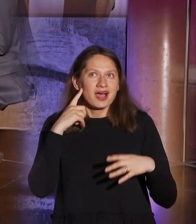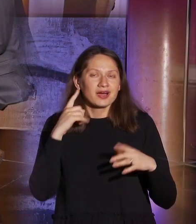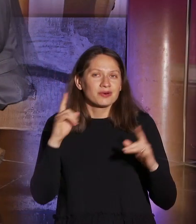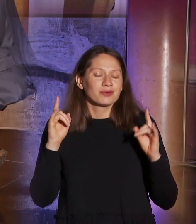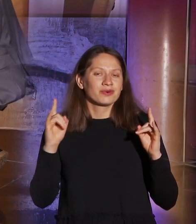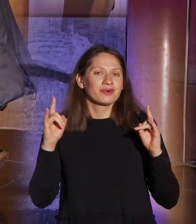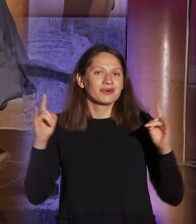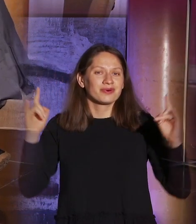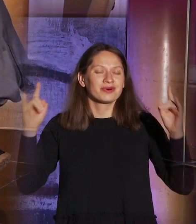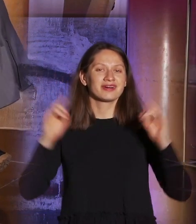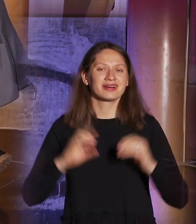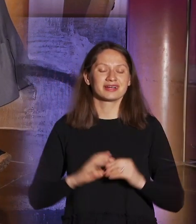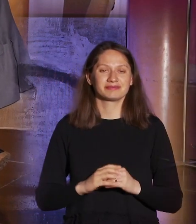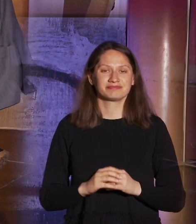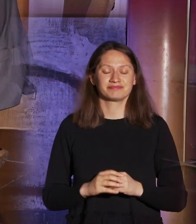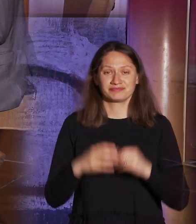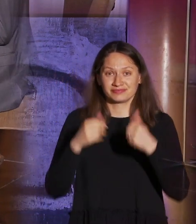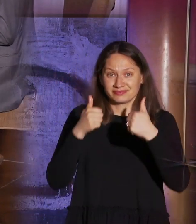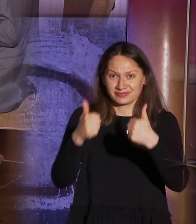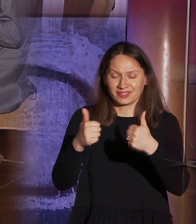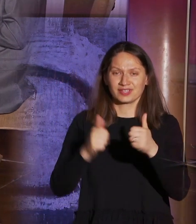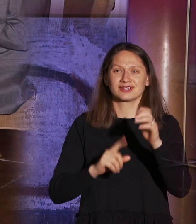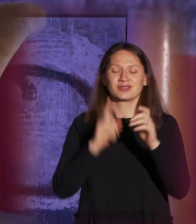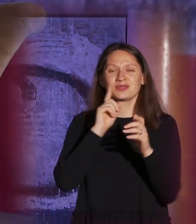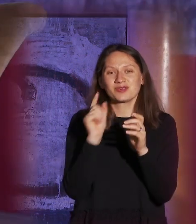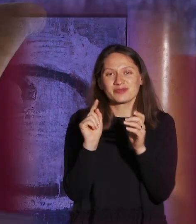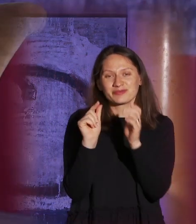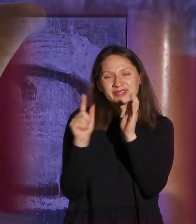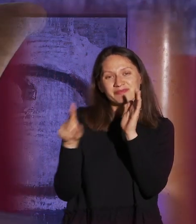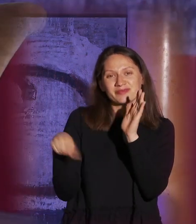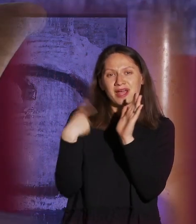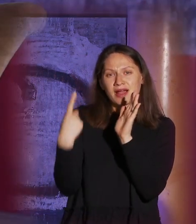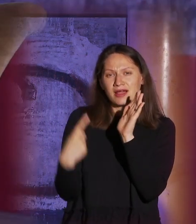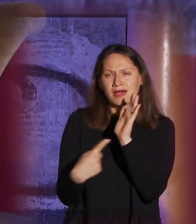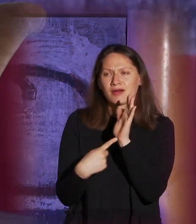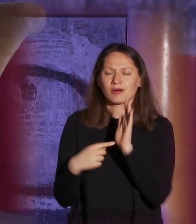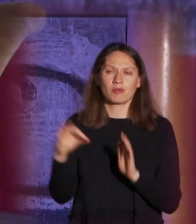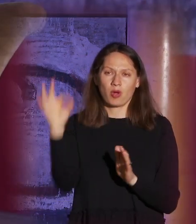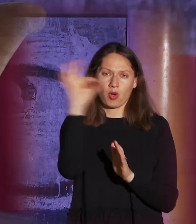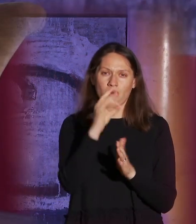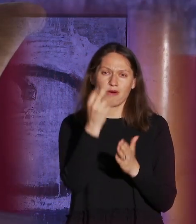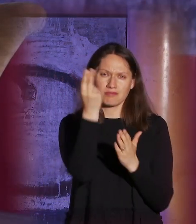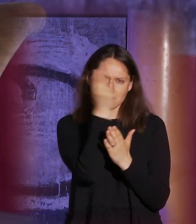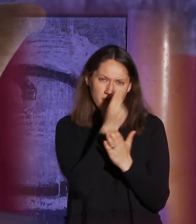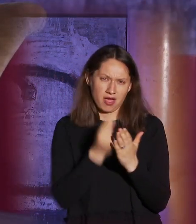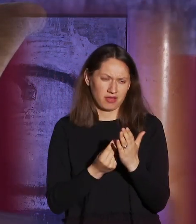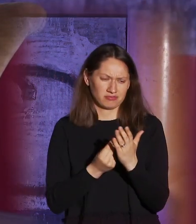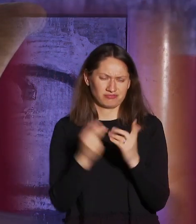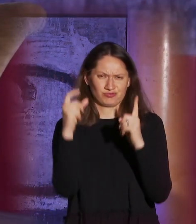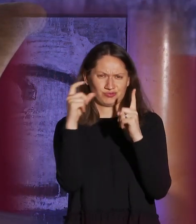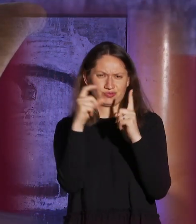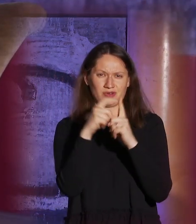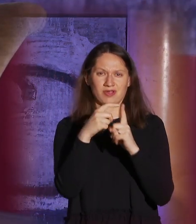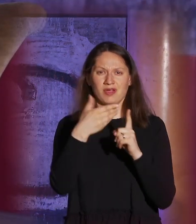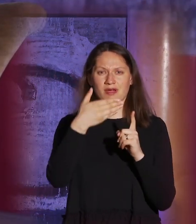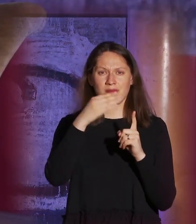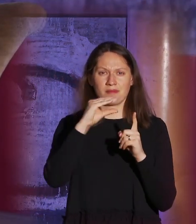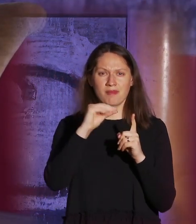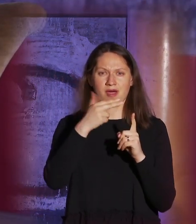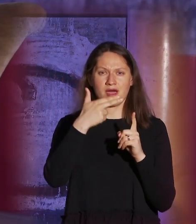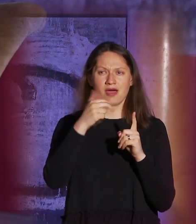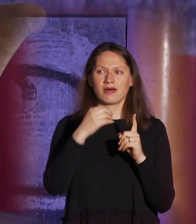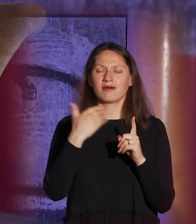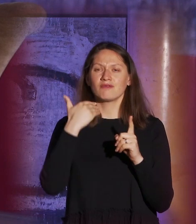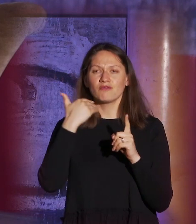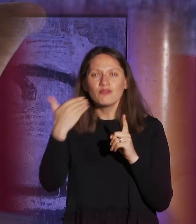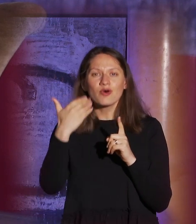Tai Lina, norėčiau pokalbį pradėti nuo klausimo bendrai apie meną ir meno sąvoką. Tai kas jūsų akimis yra menas